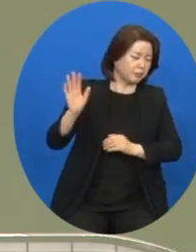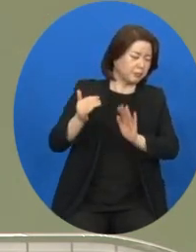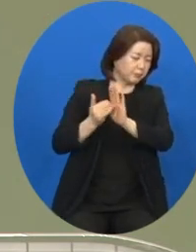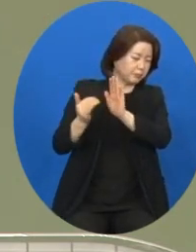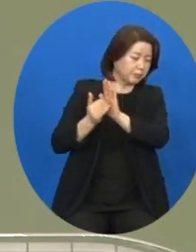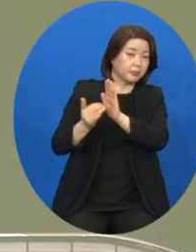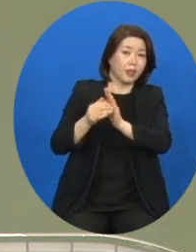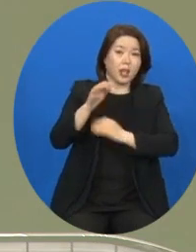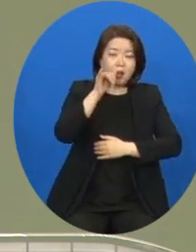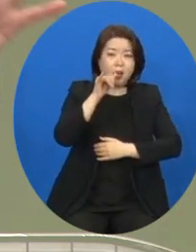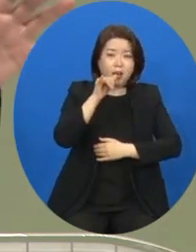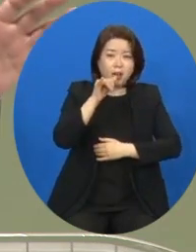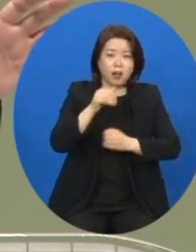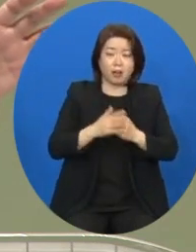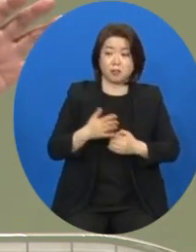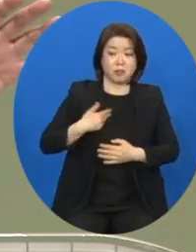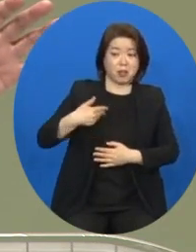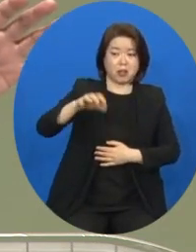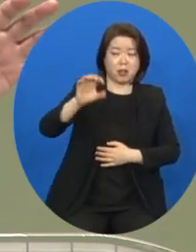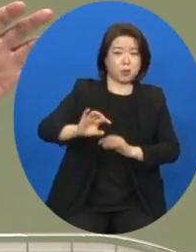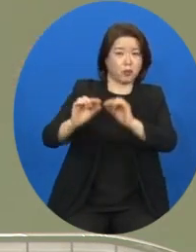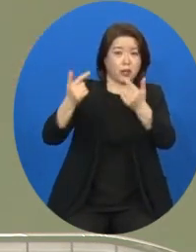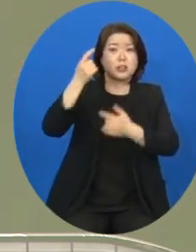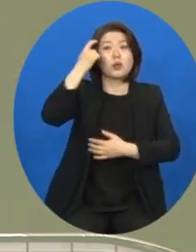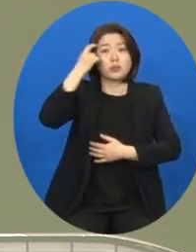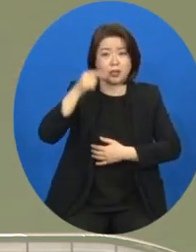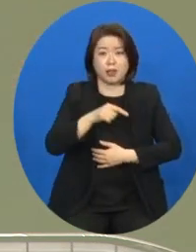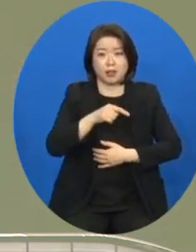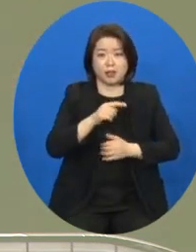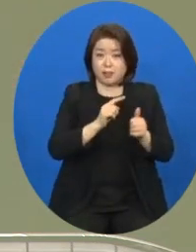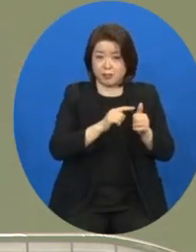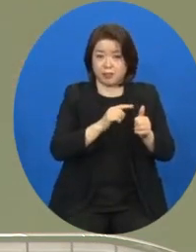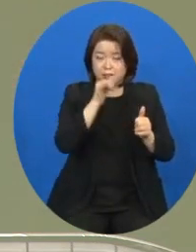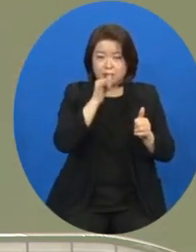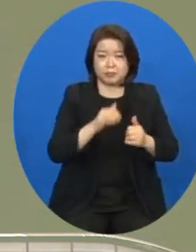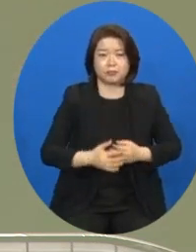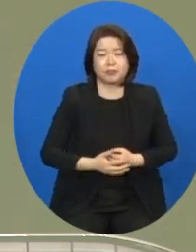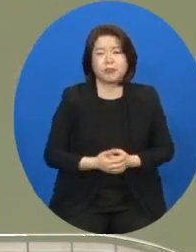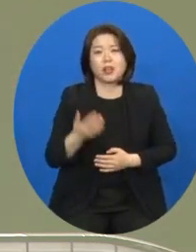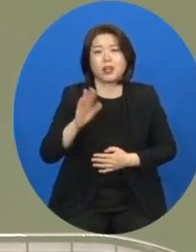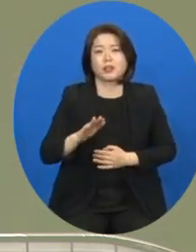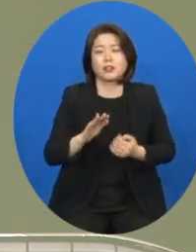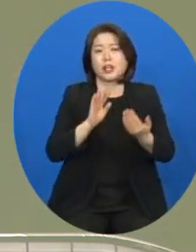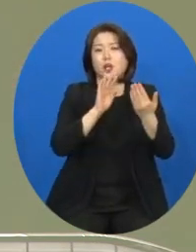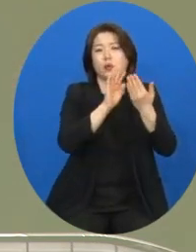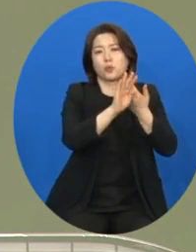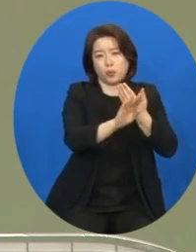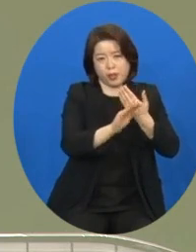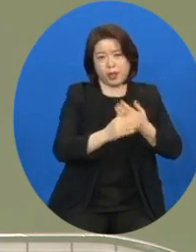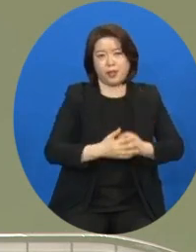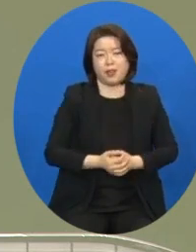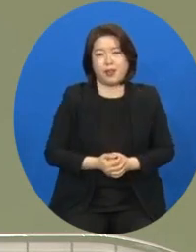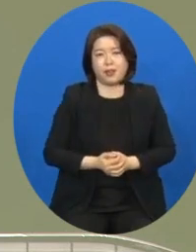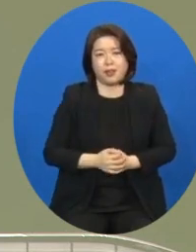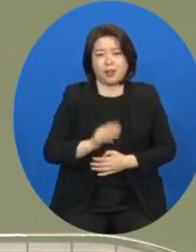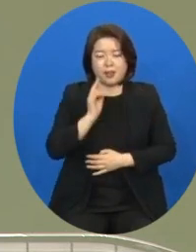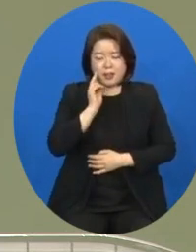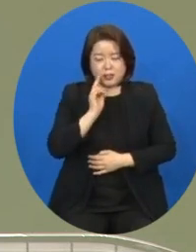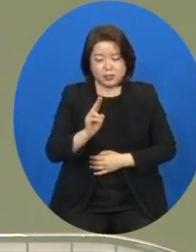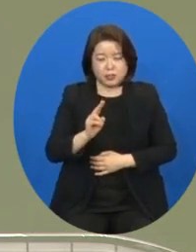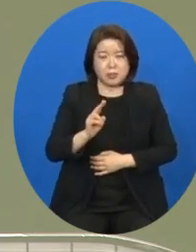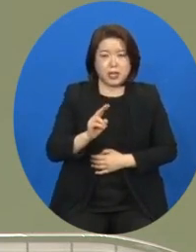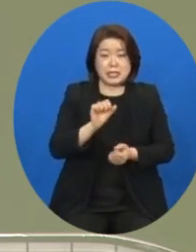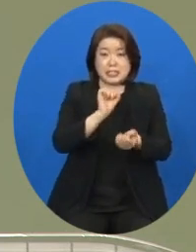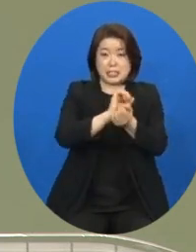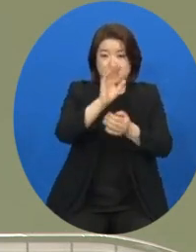자기가 갈 곳이 아니라고 생각했어요. 근데 그 직후에 극심한